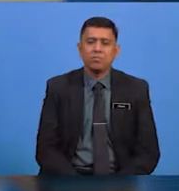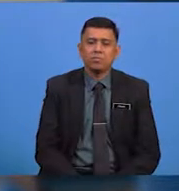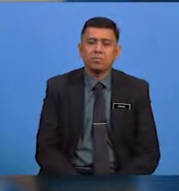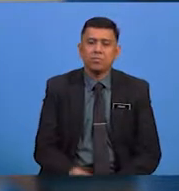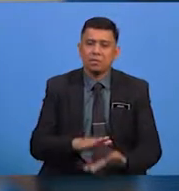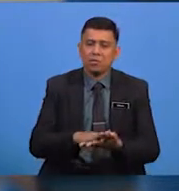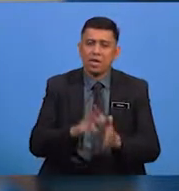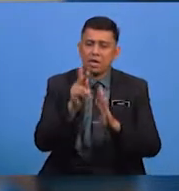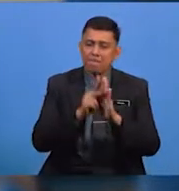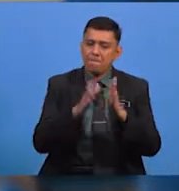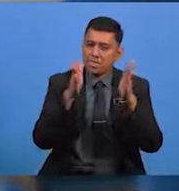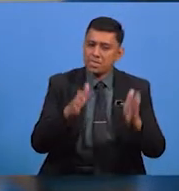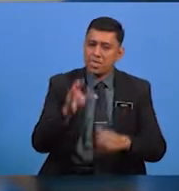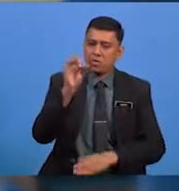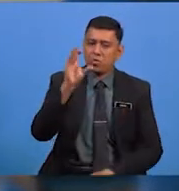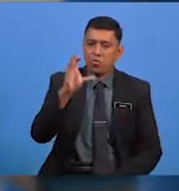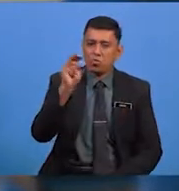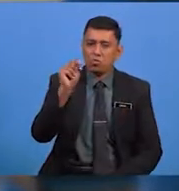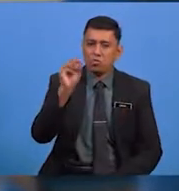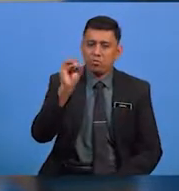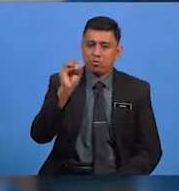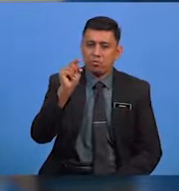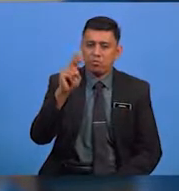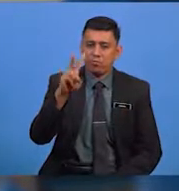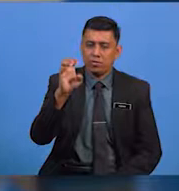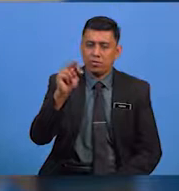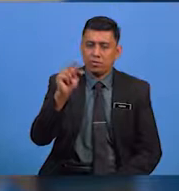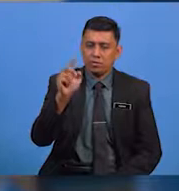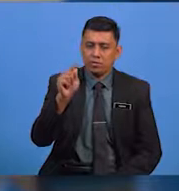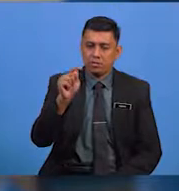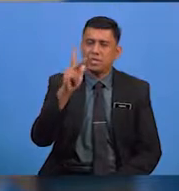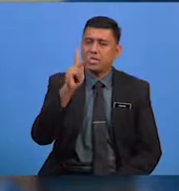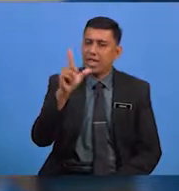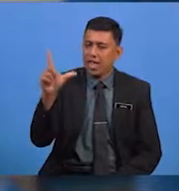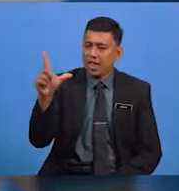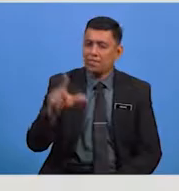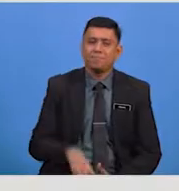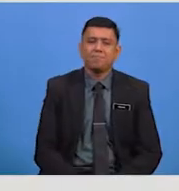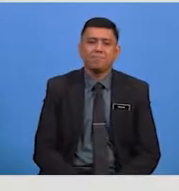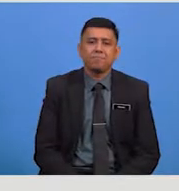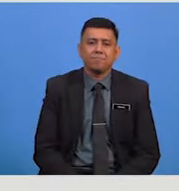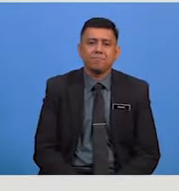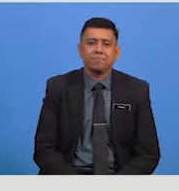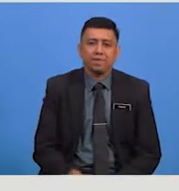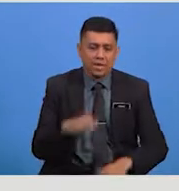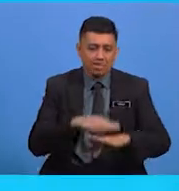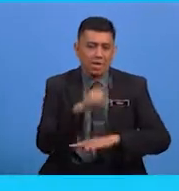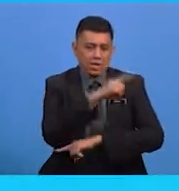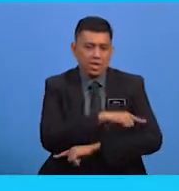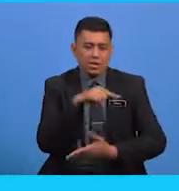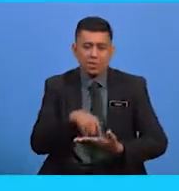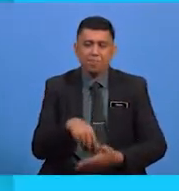Sekolah Kebangsaan Konvent 1 Bukit Nanas, Kuala Lumpur. Pada hari